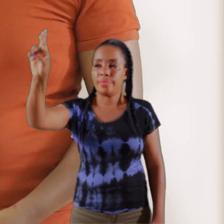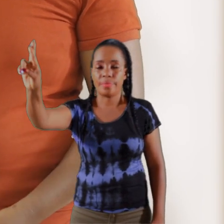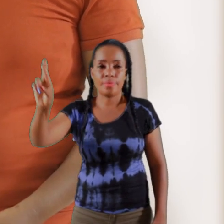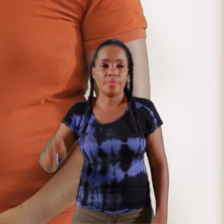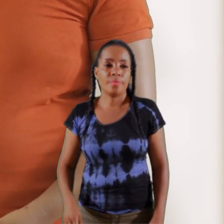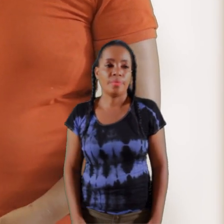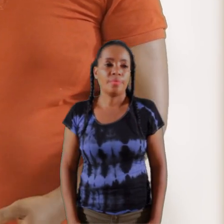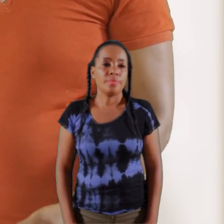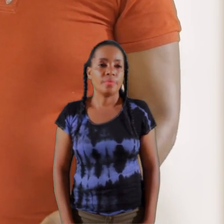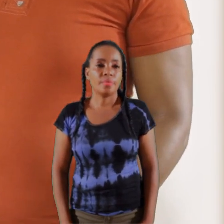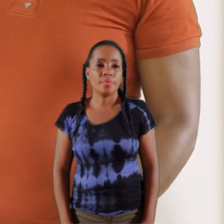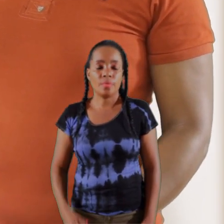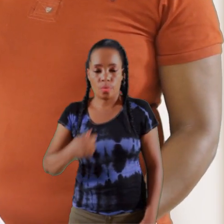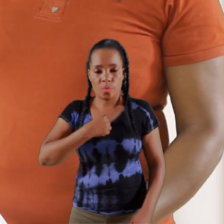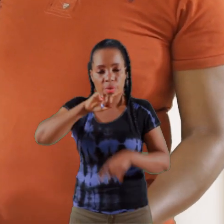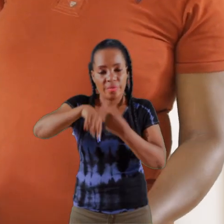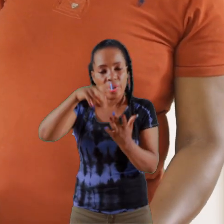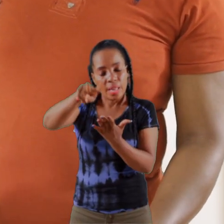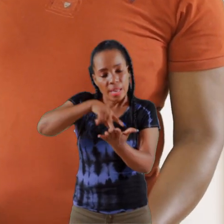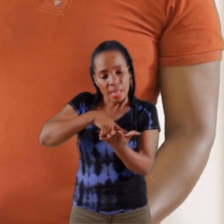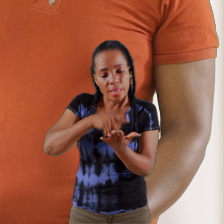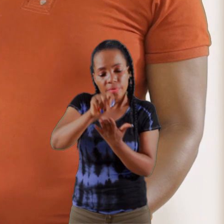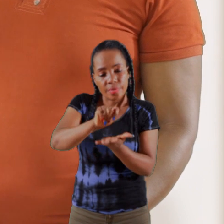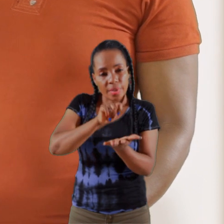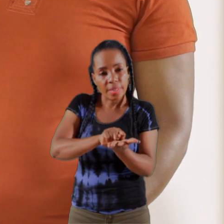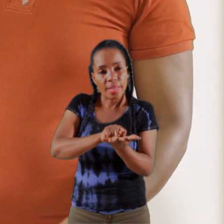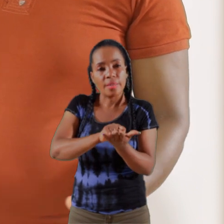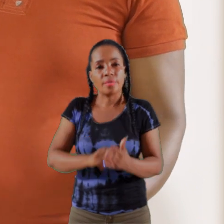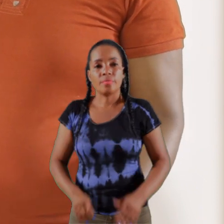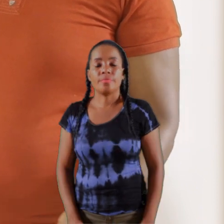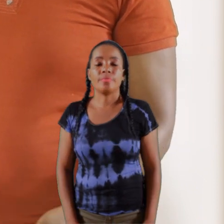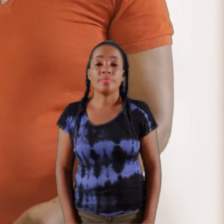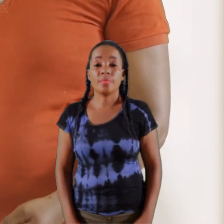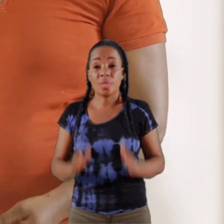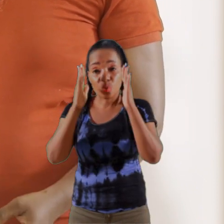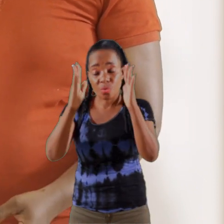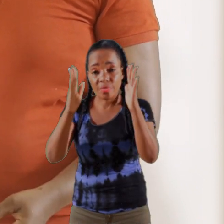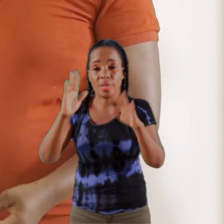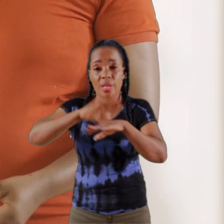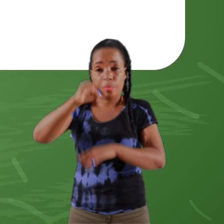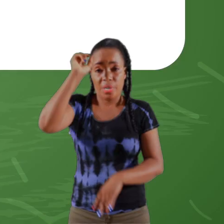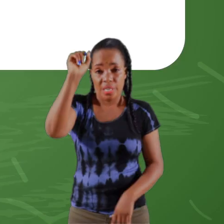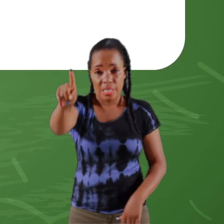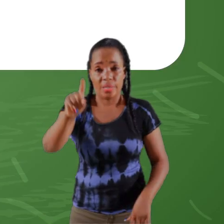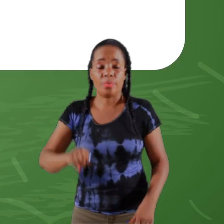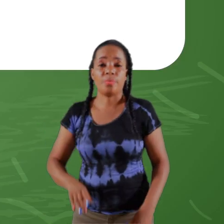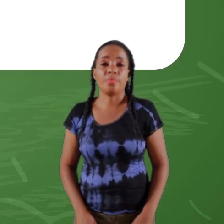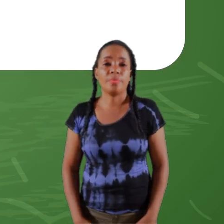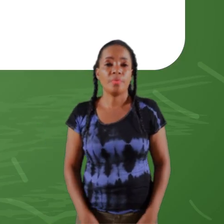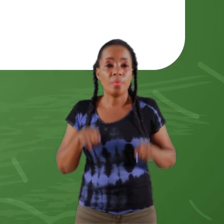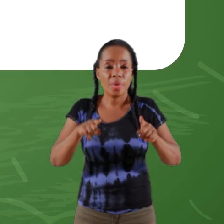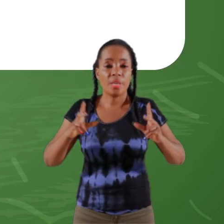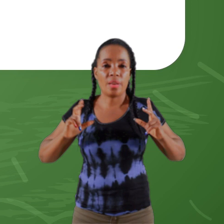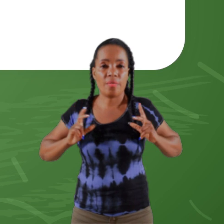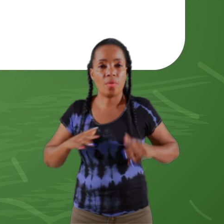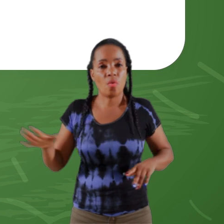Benger. Je vais vous lire une situation d'apprentissage et ensemble, nous allons répondre aux questions. Pendant les vacances,